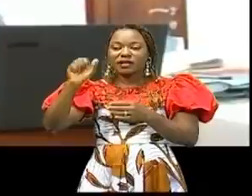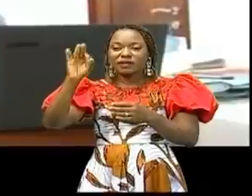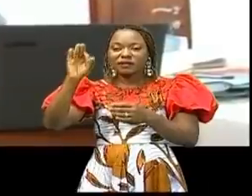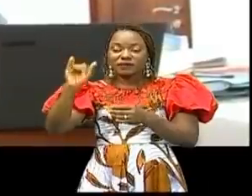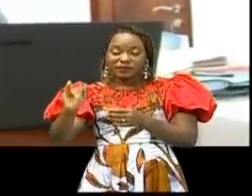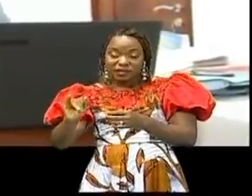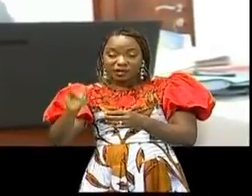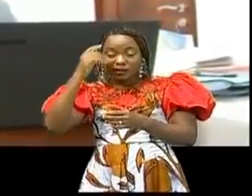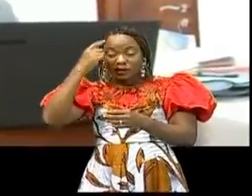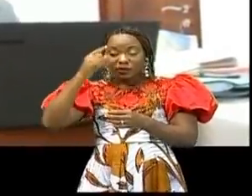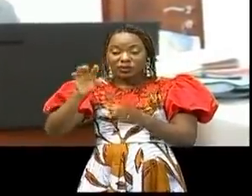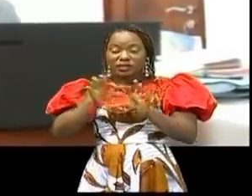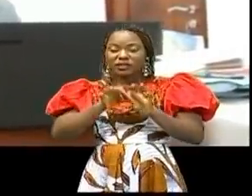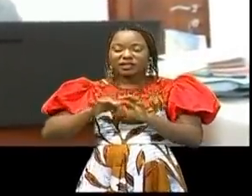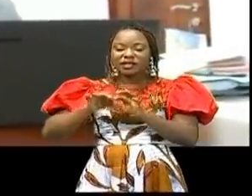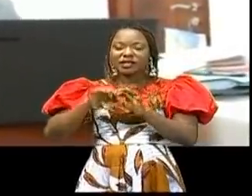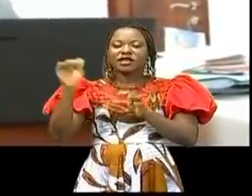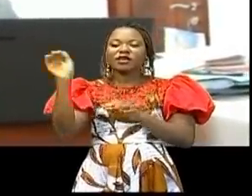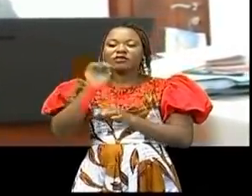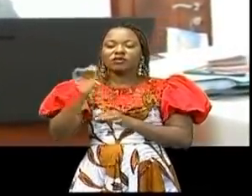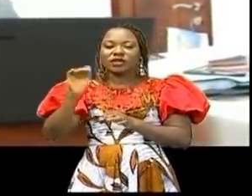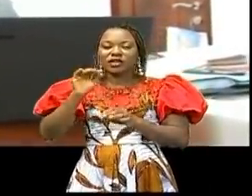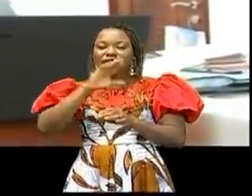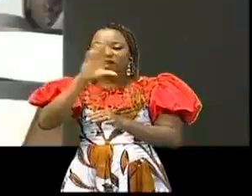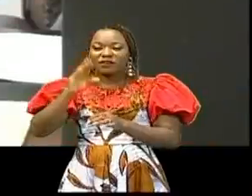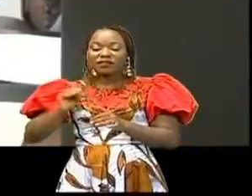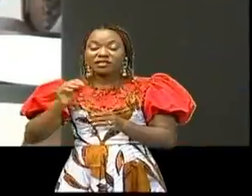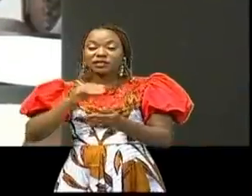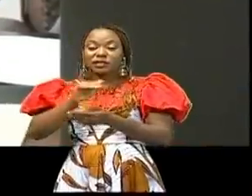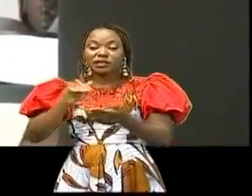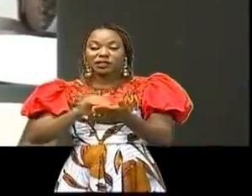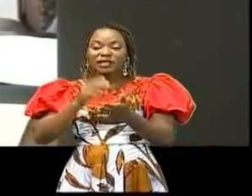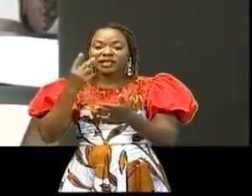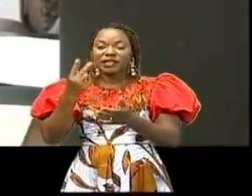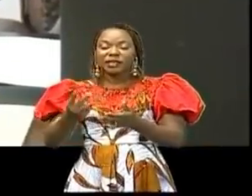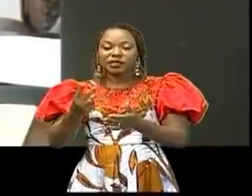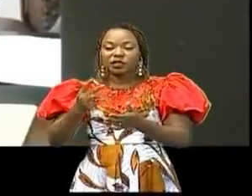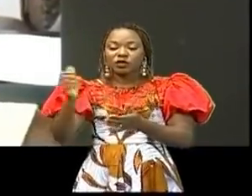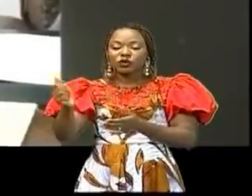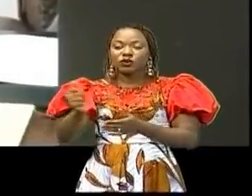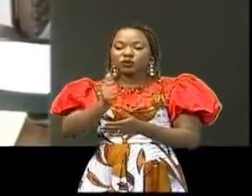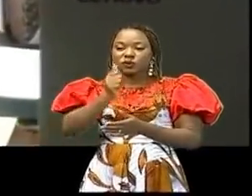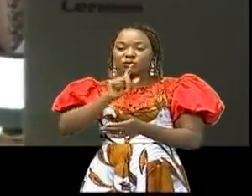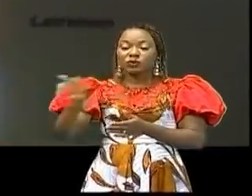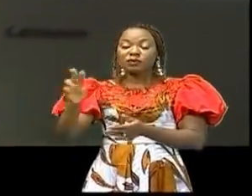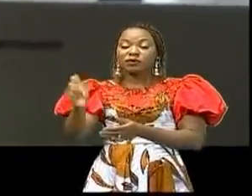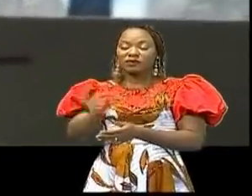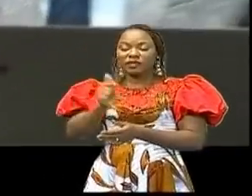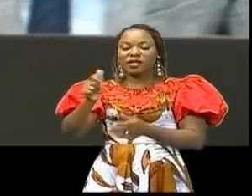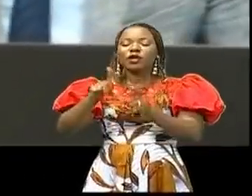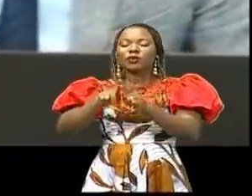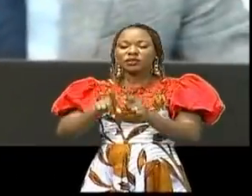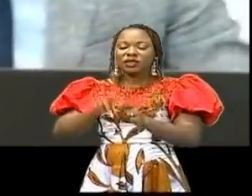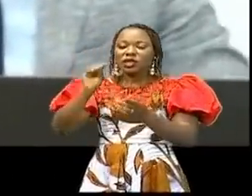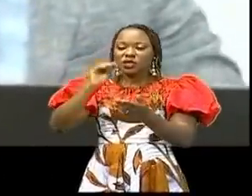forêts d'Afrique centrale pour la période 2021-2030 du 2 novembre 2021. les engagements sous l'accord de Paris de 2015,